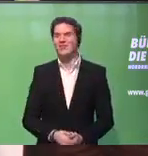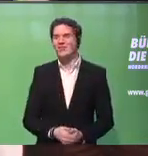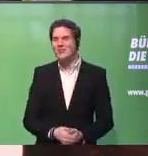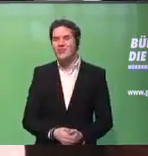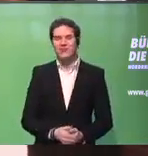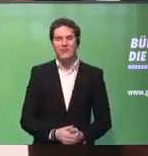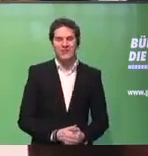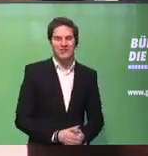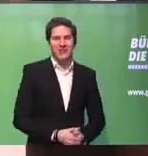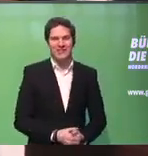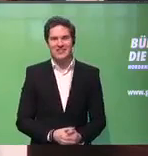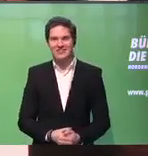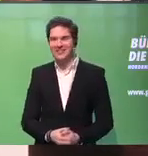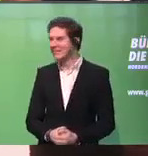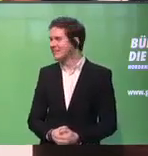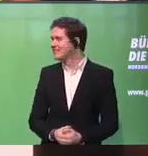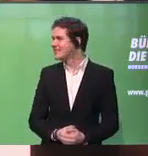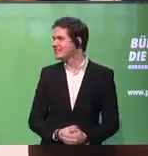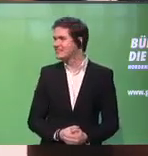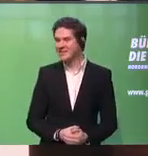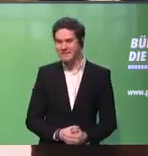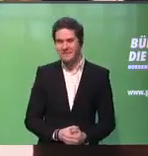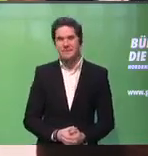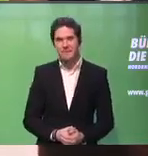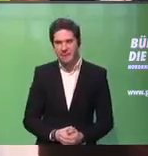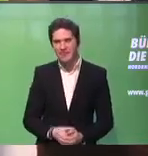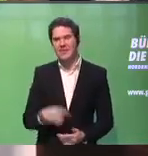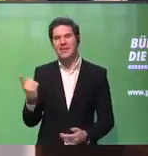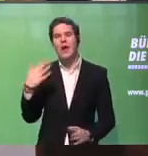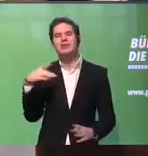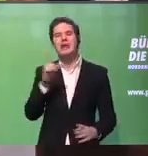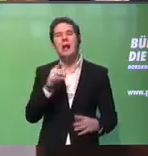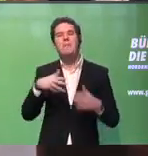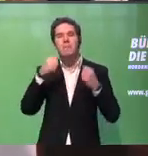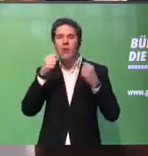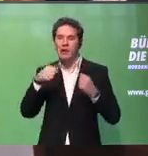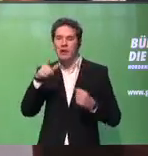Gründungsmitglied heißt das. Ute aus Lemgo, dem schönen